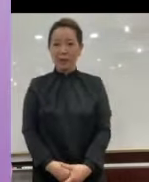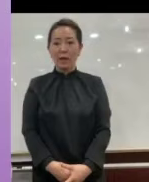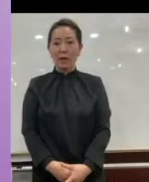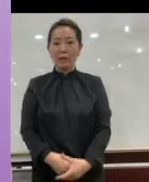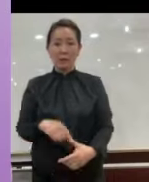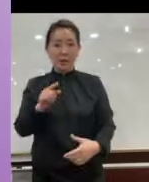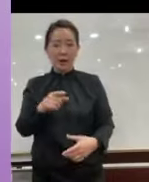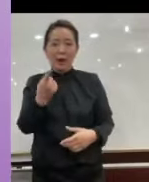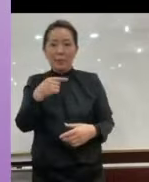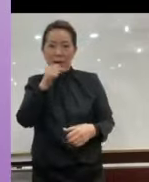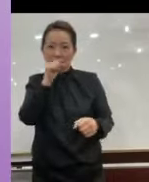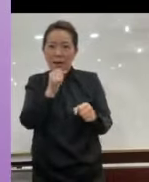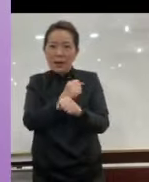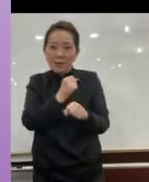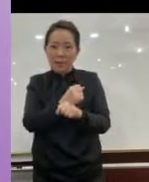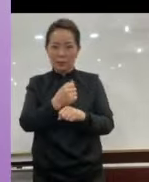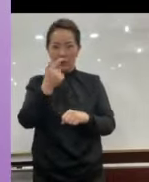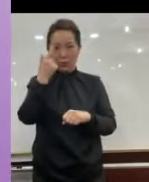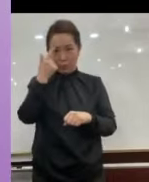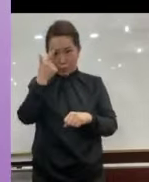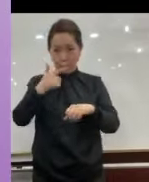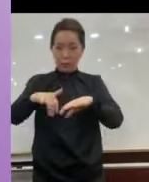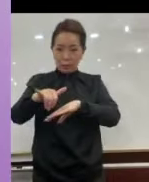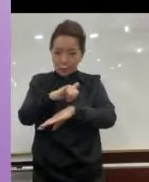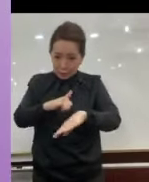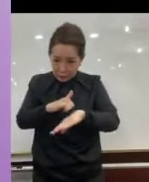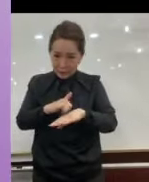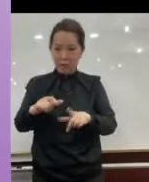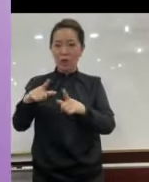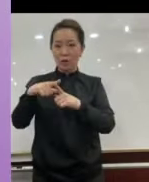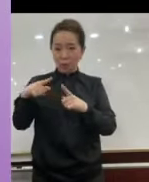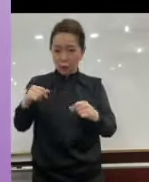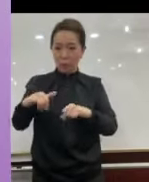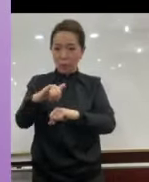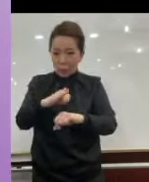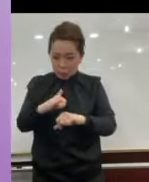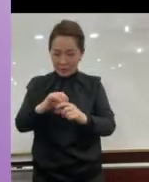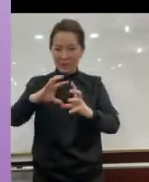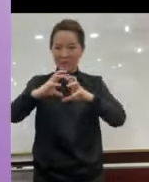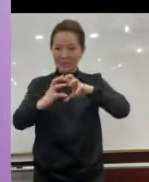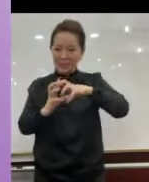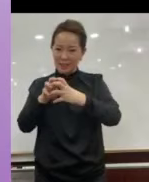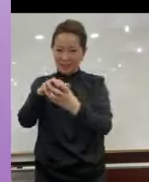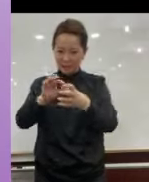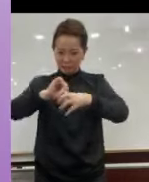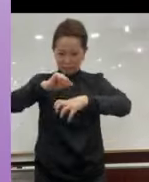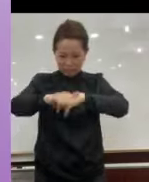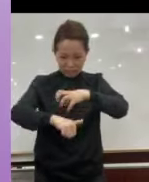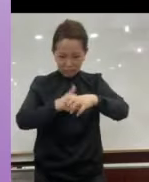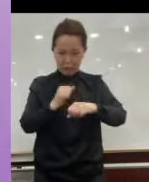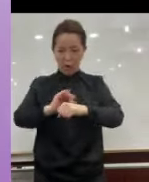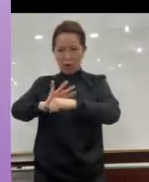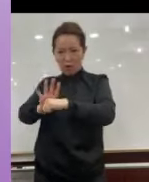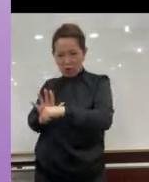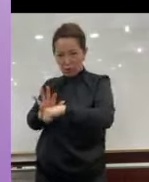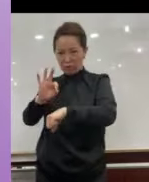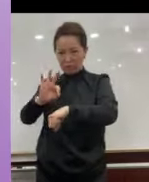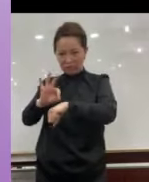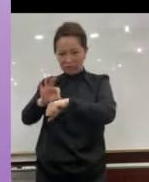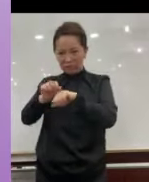За харамсалтай нь Монгол, Японоос гадна дэлхийн нийтээр одоо энэ коронавирус гэдэг бас энэ хайхтар халдвар